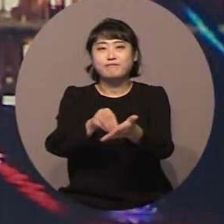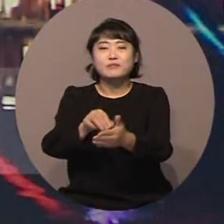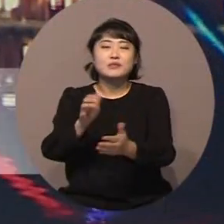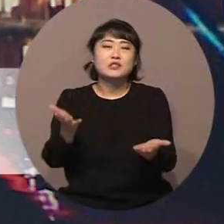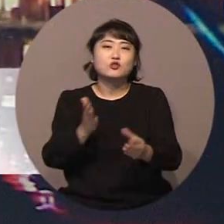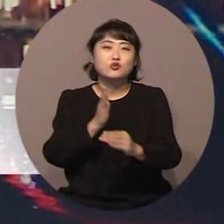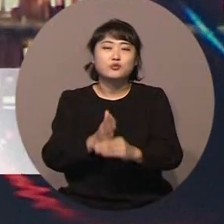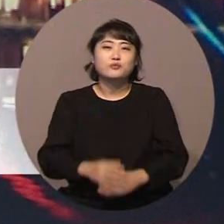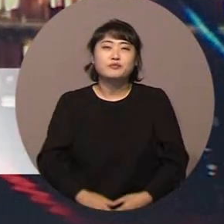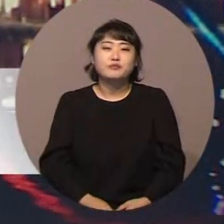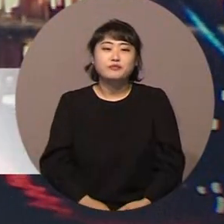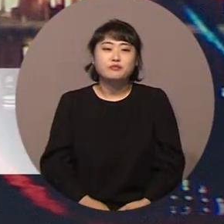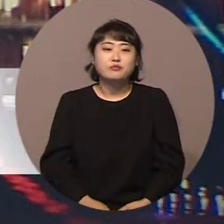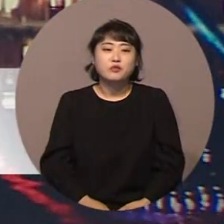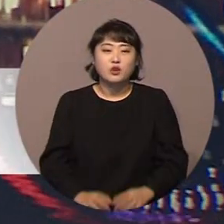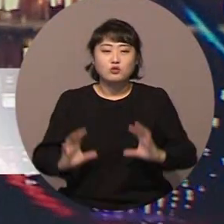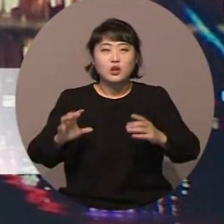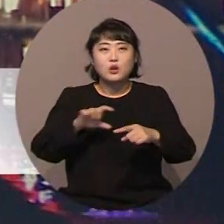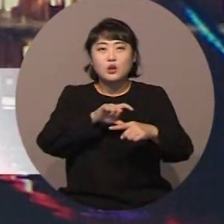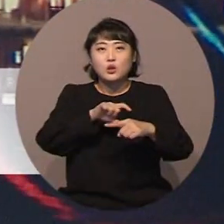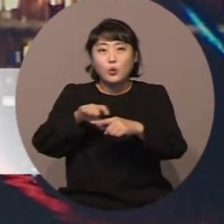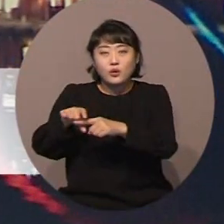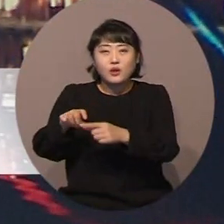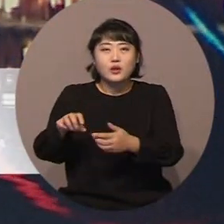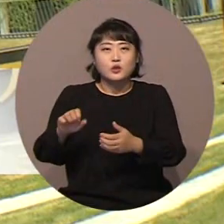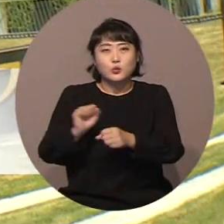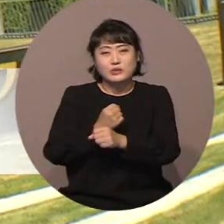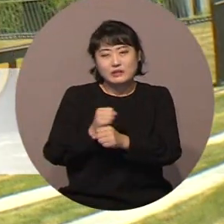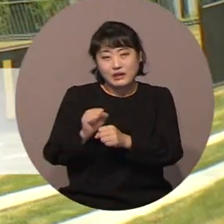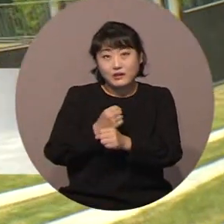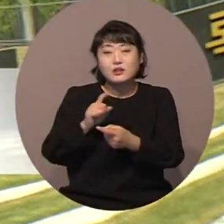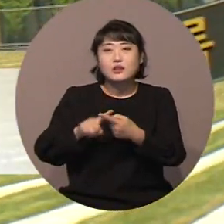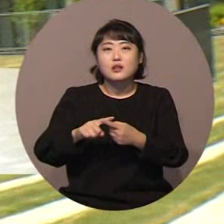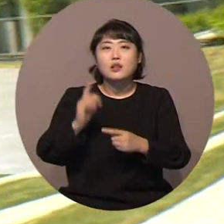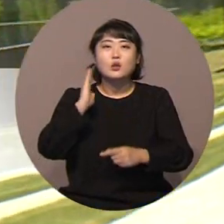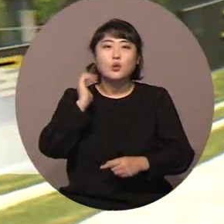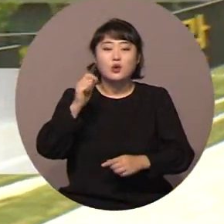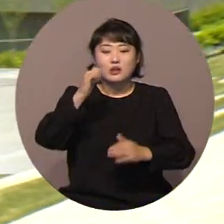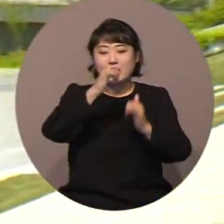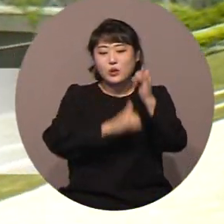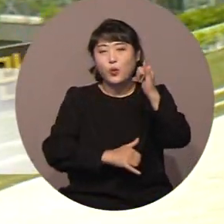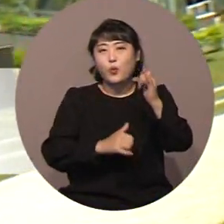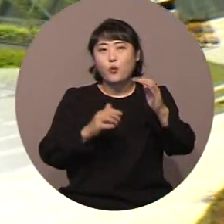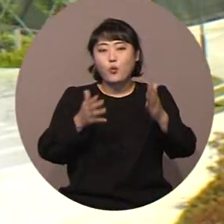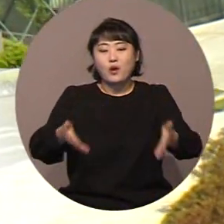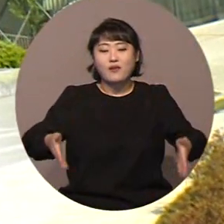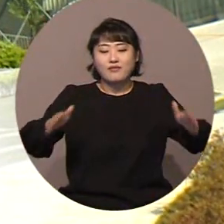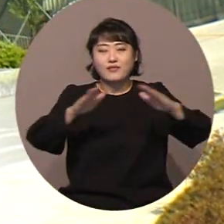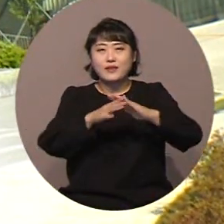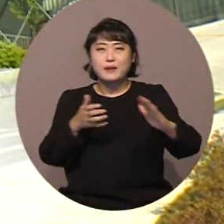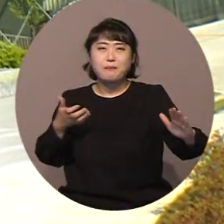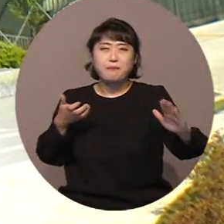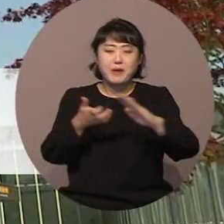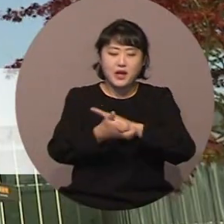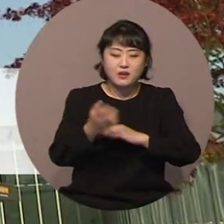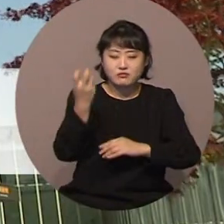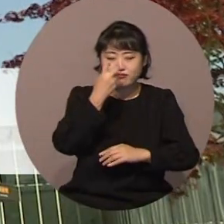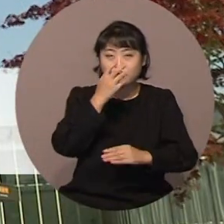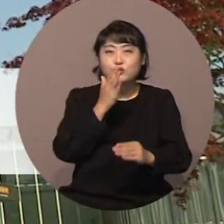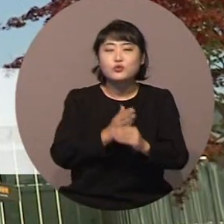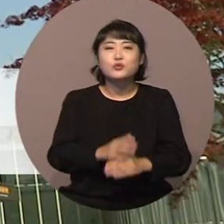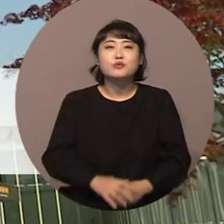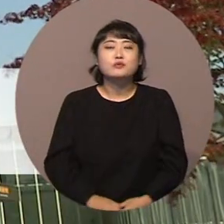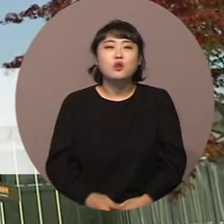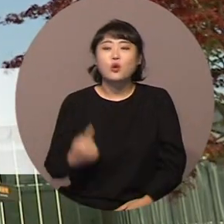국가 통계 조작 의혹을 수사 중인 검찰이 대통령 기록관에 대해 이틀째 압수 수색을 벌리고 있습니다 대전